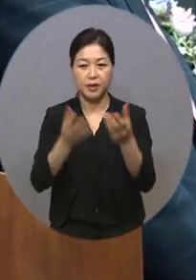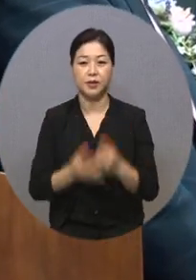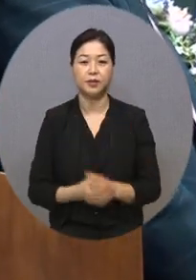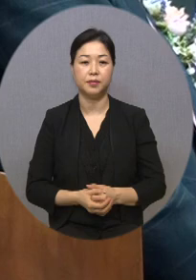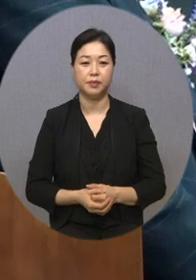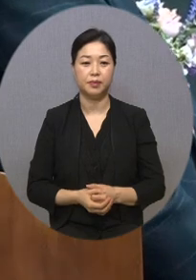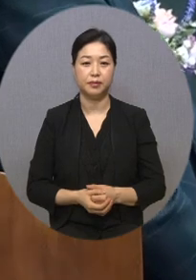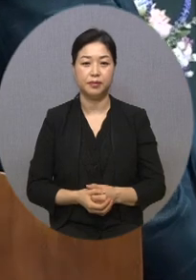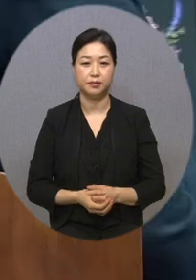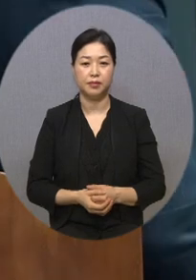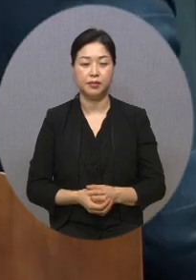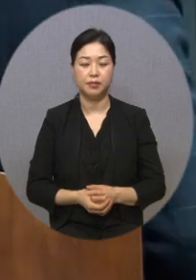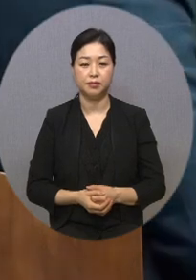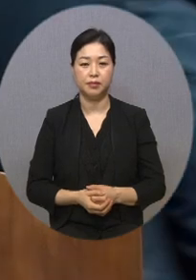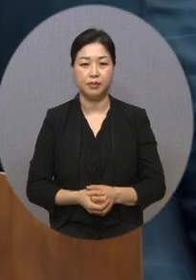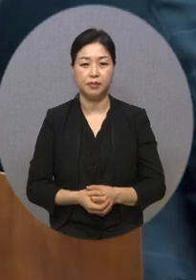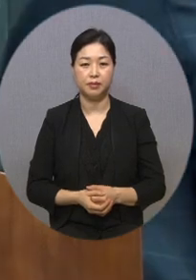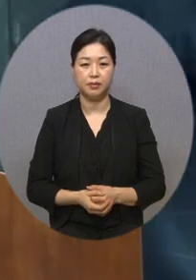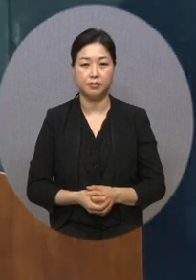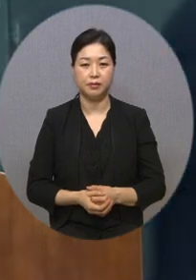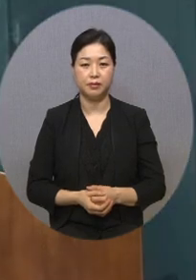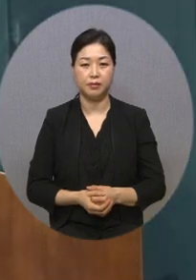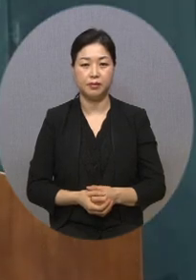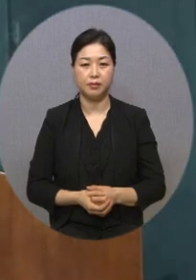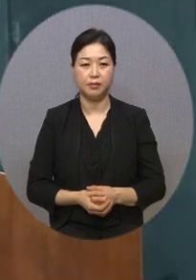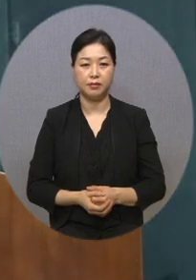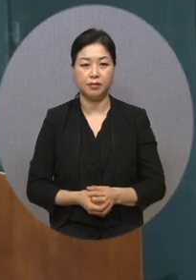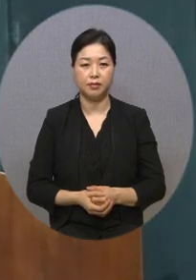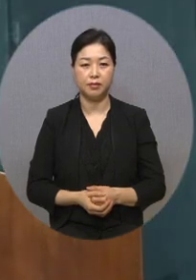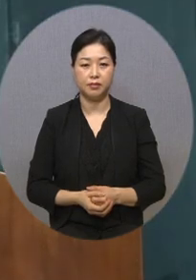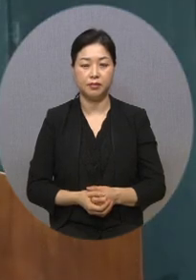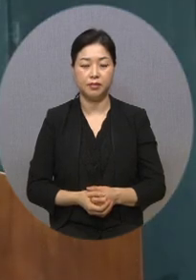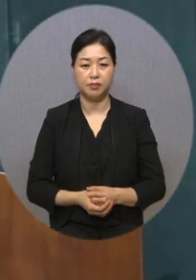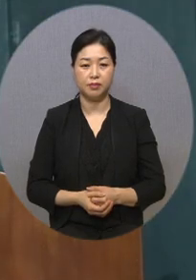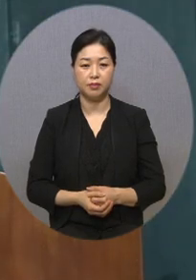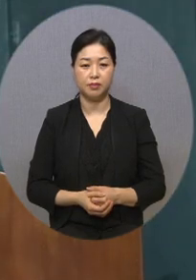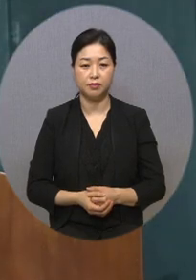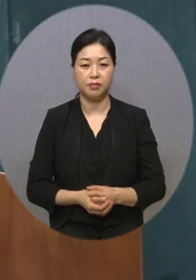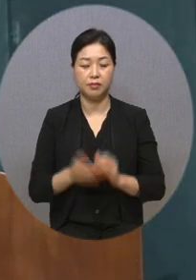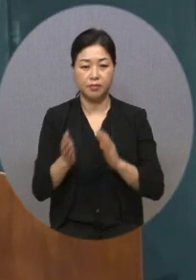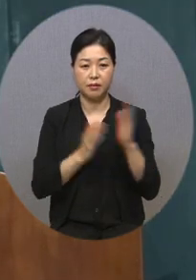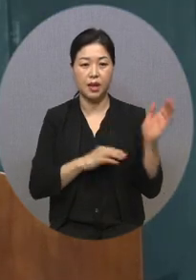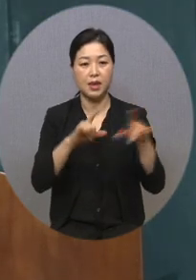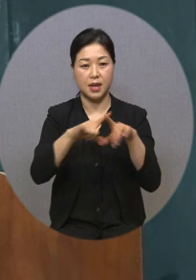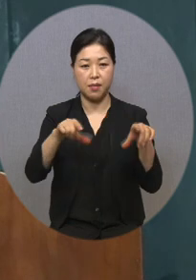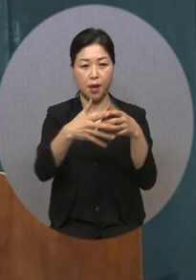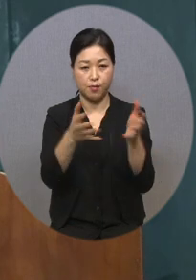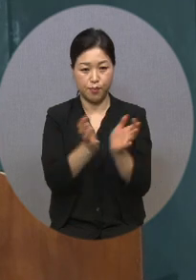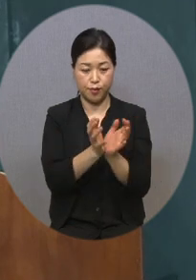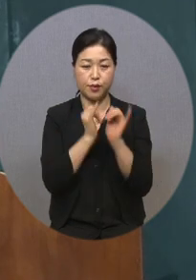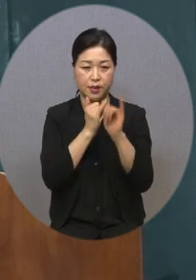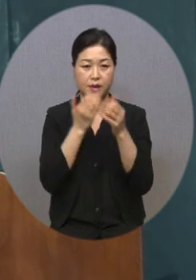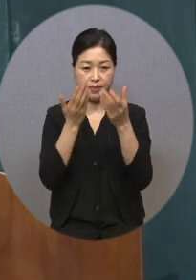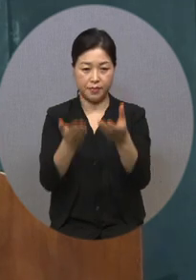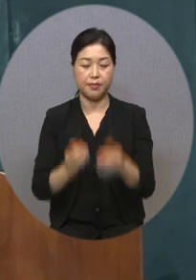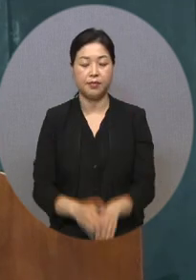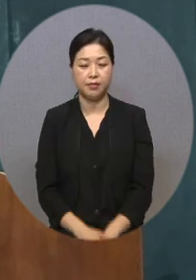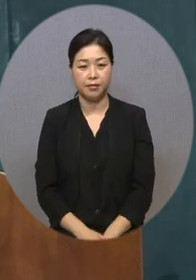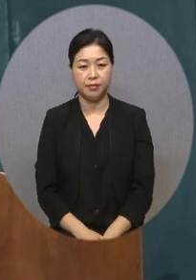사장님, 한번 끝나야죠. 자, 다음은 일반부 시상식을